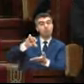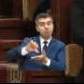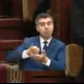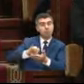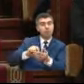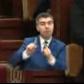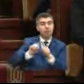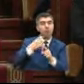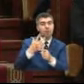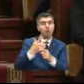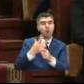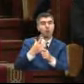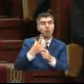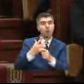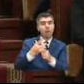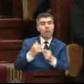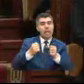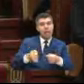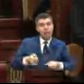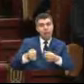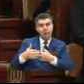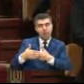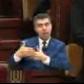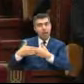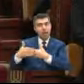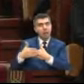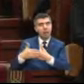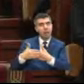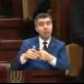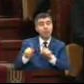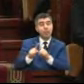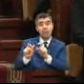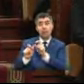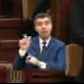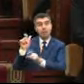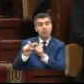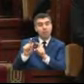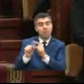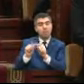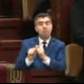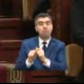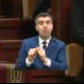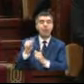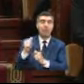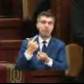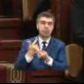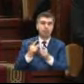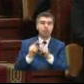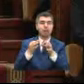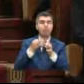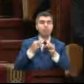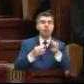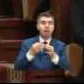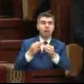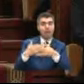كندر. هذا الاغلاق ديال هذه المراكز هذه الحق الضرر بالمواطنين وبعد عليهم القضاء وما بقاش قريب